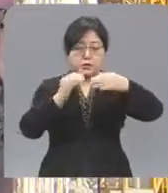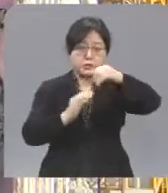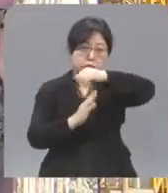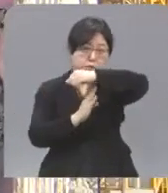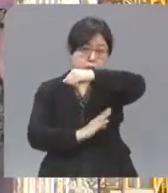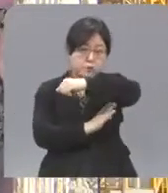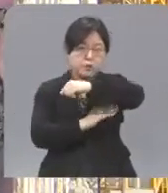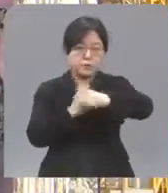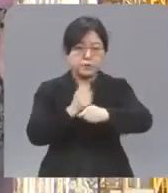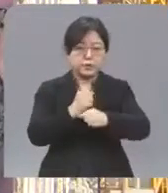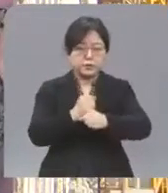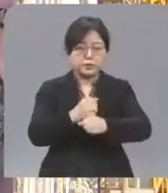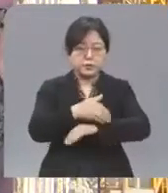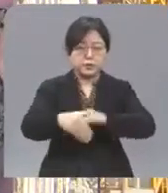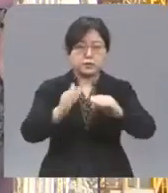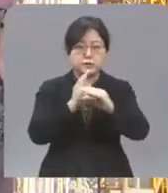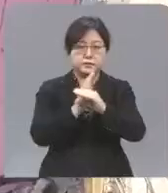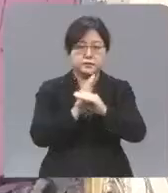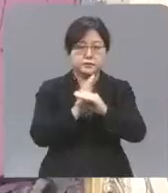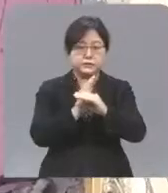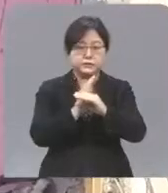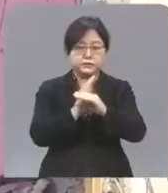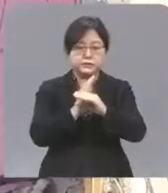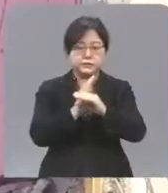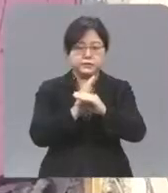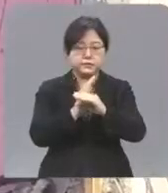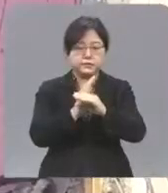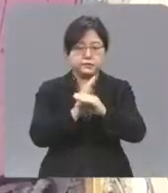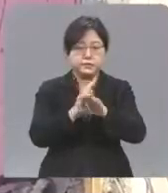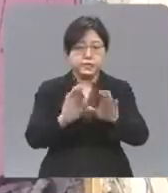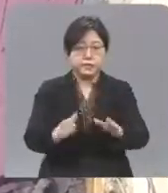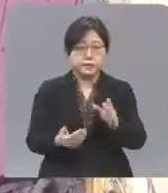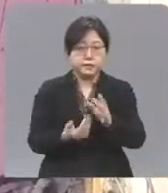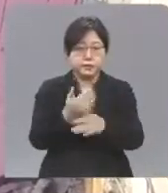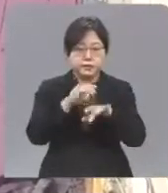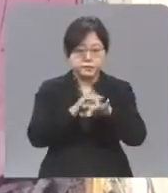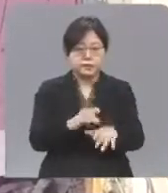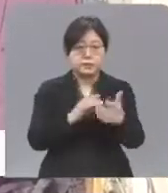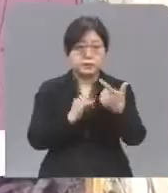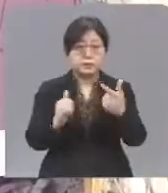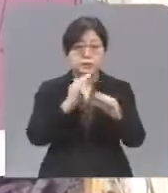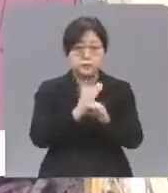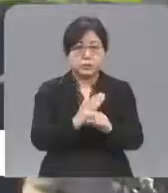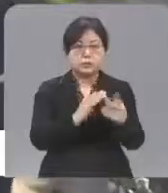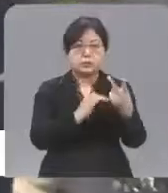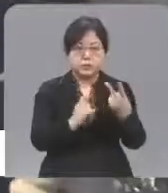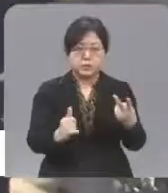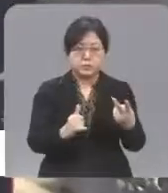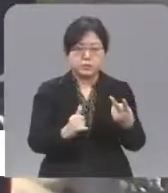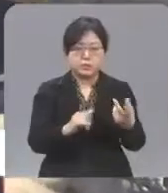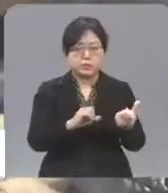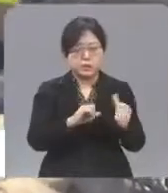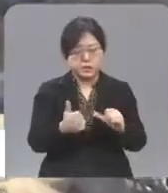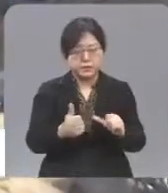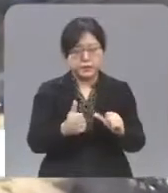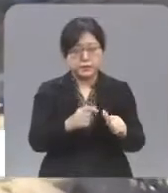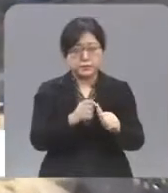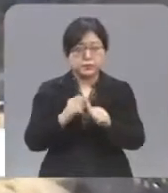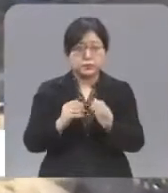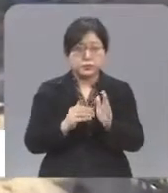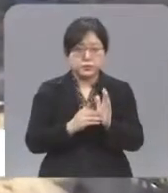작업도 조만간 마무리될 예정입니다. 지금까지 이번 사고로 인한 실종자 6명 가운데 2명이 사망자로